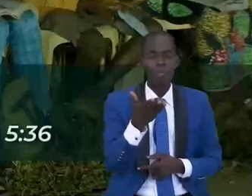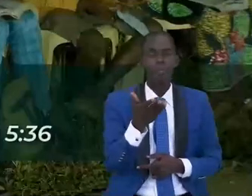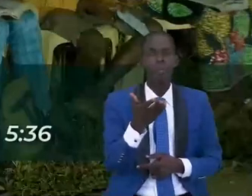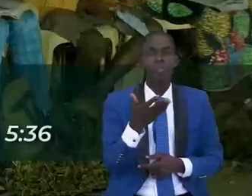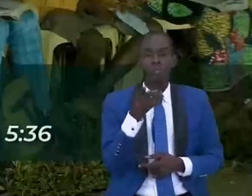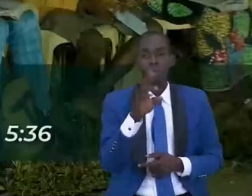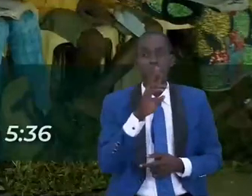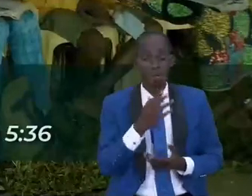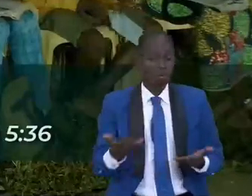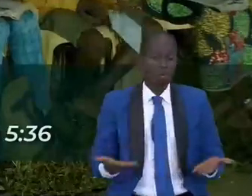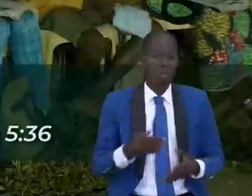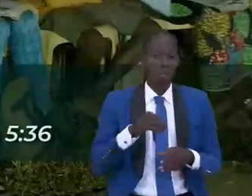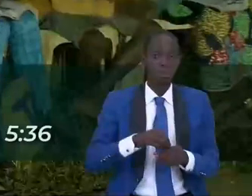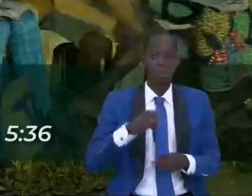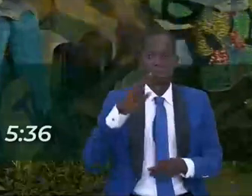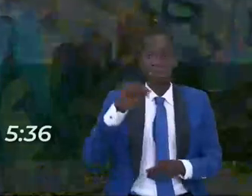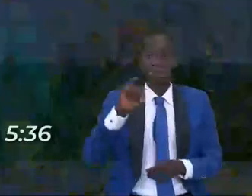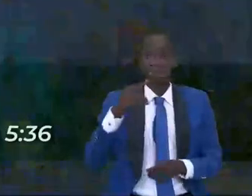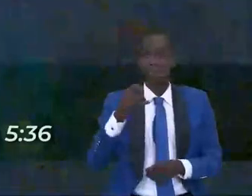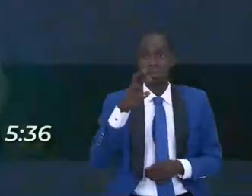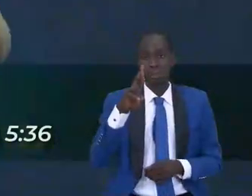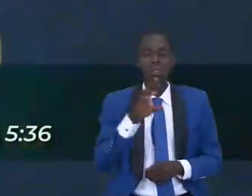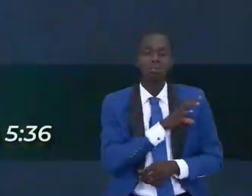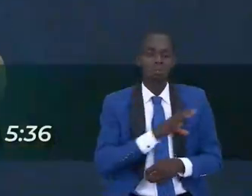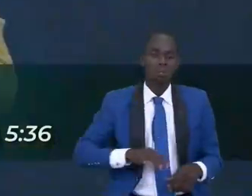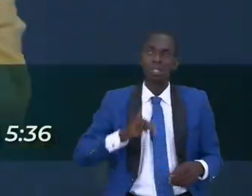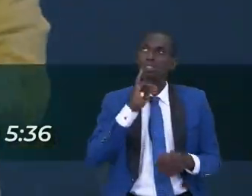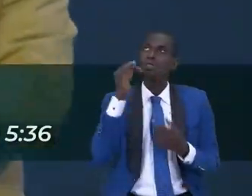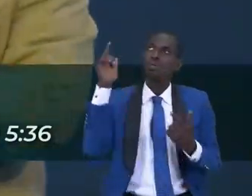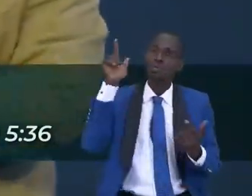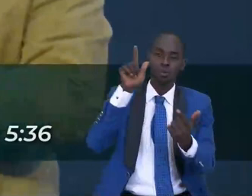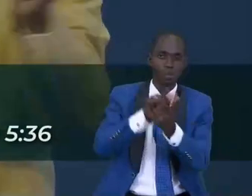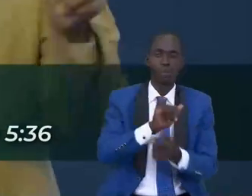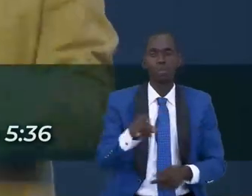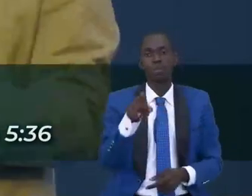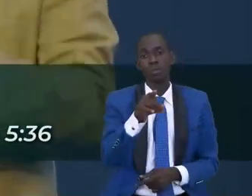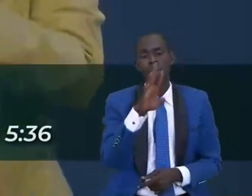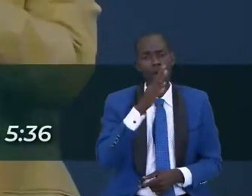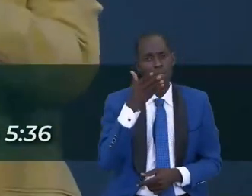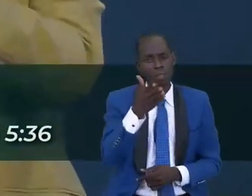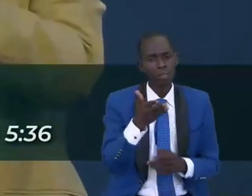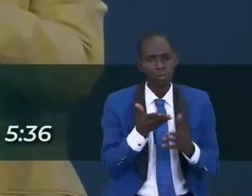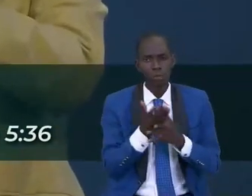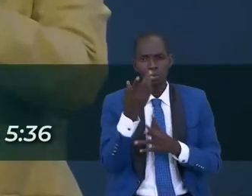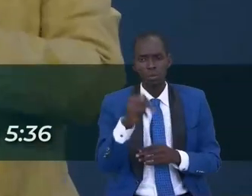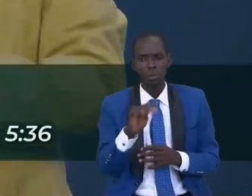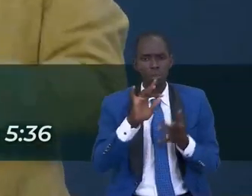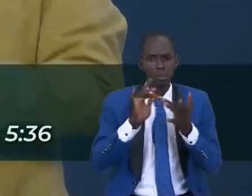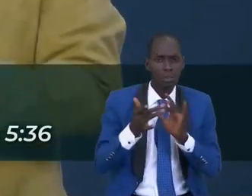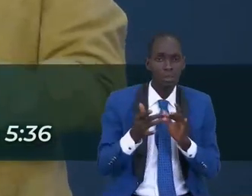Où que tu te trouves, tu es ici, Christ vient à toi, tu es à la radio, à la